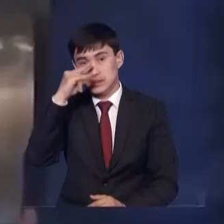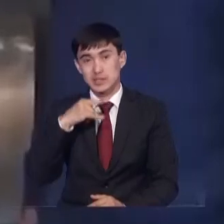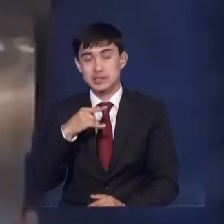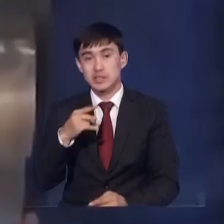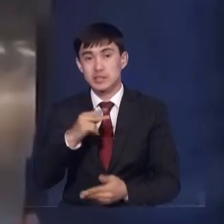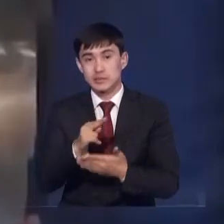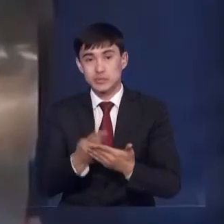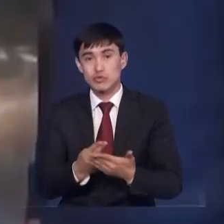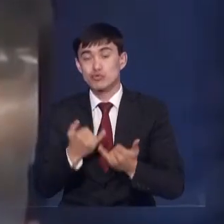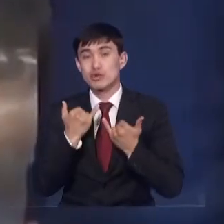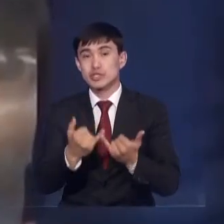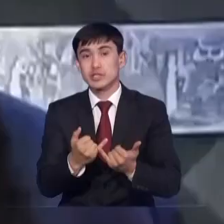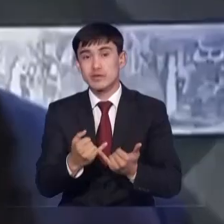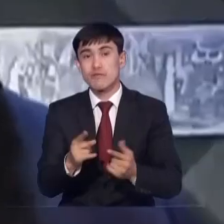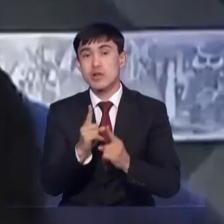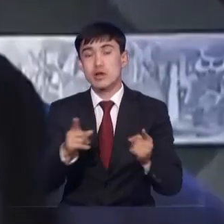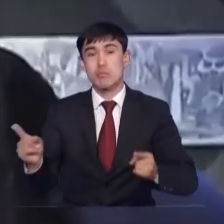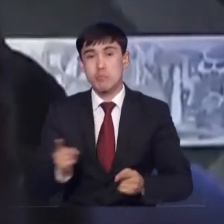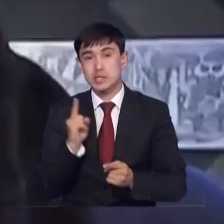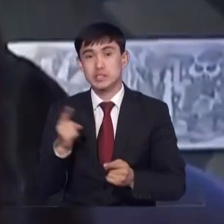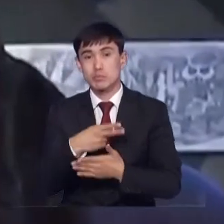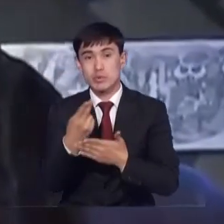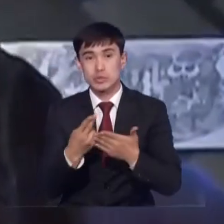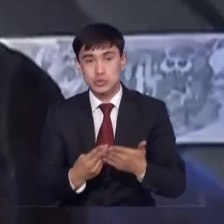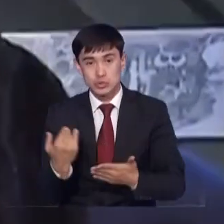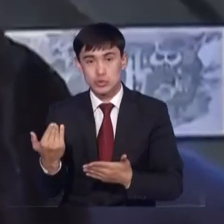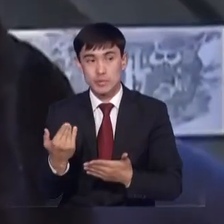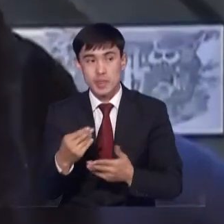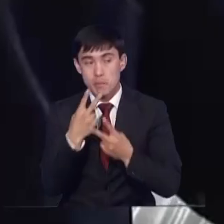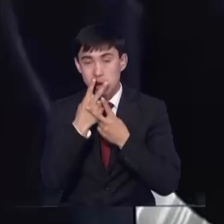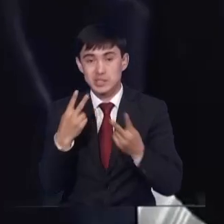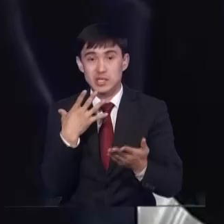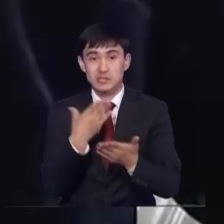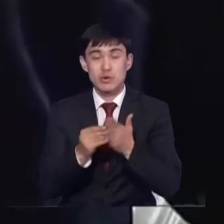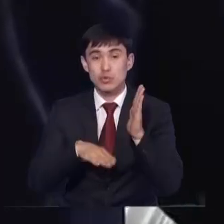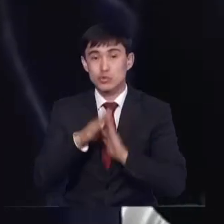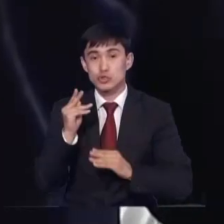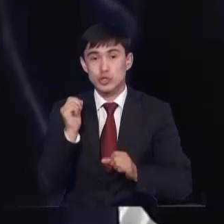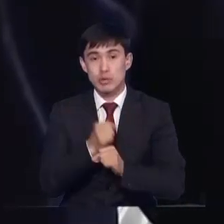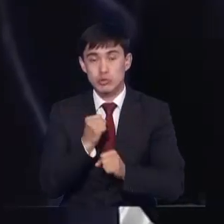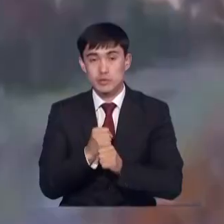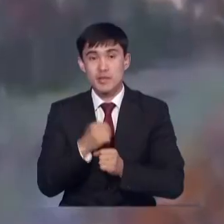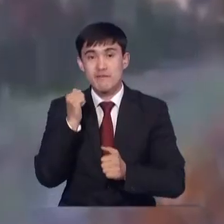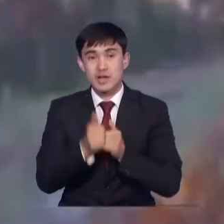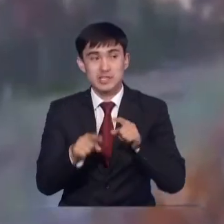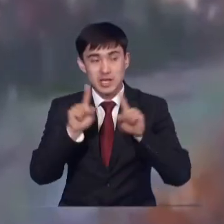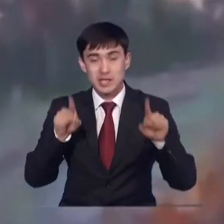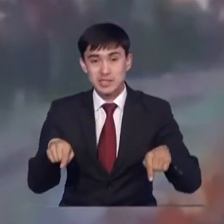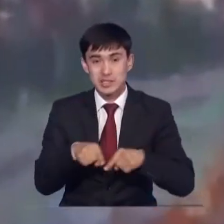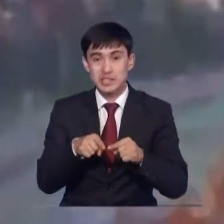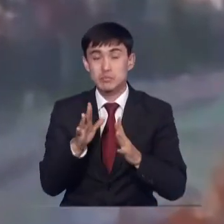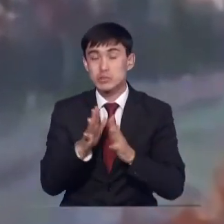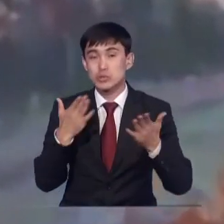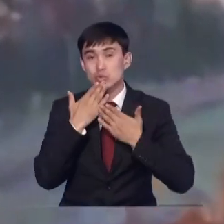иллюстраторы в дань уважения Великому мастеру изобразительного искусства демонстрируют свои лучшие работы в каждой картине отражена